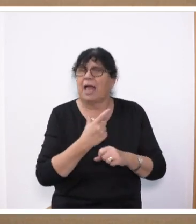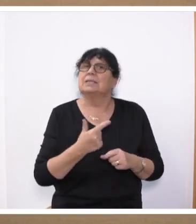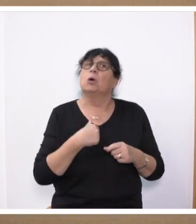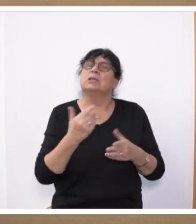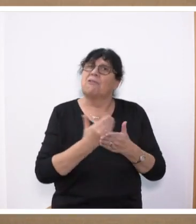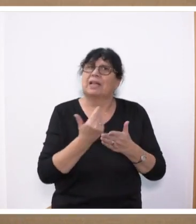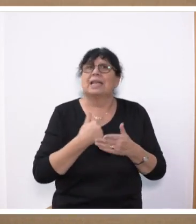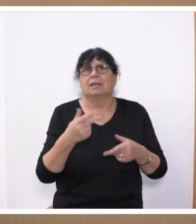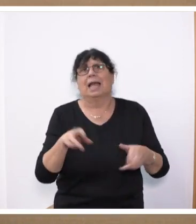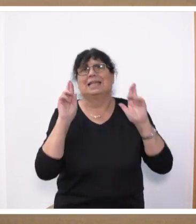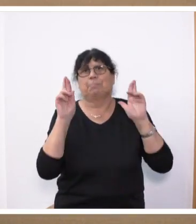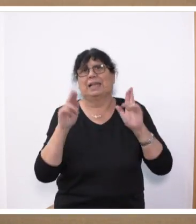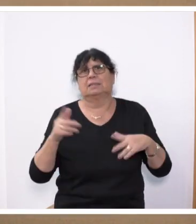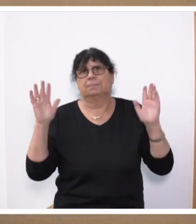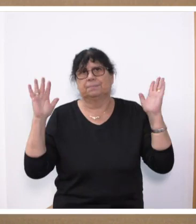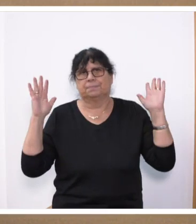Respekt.